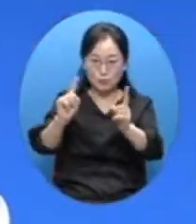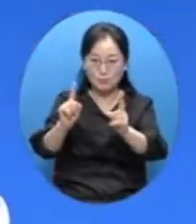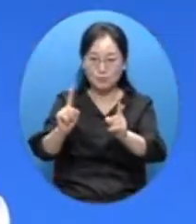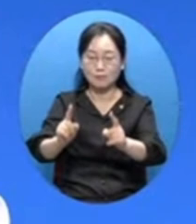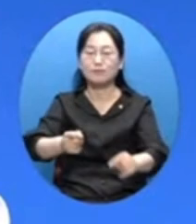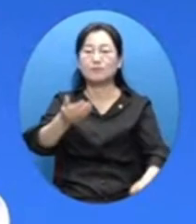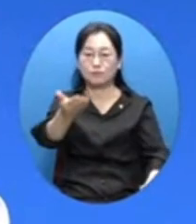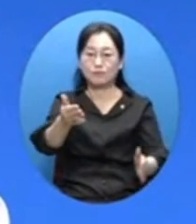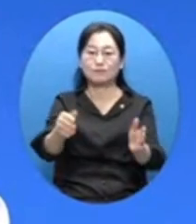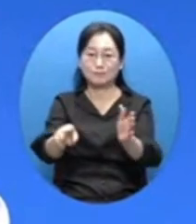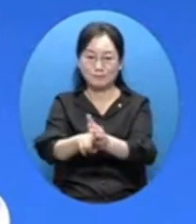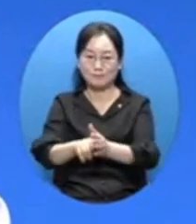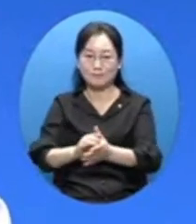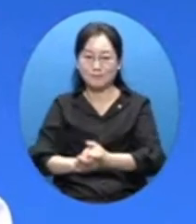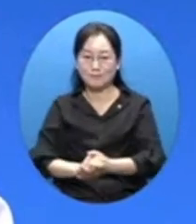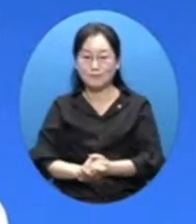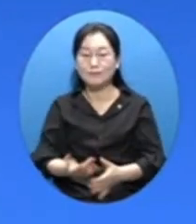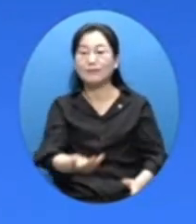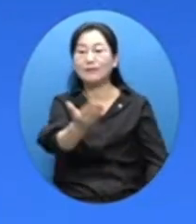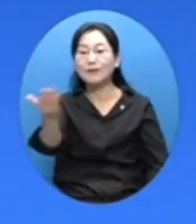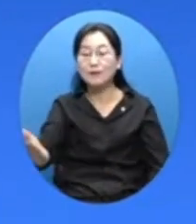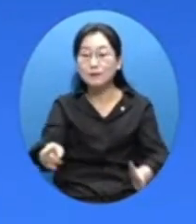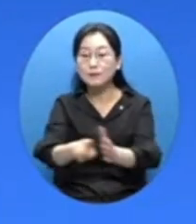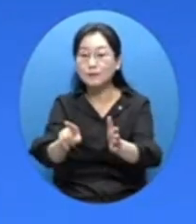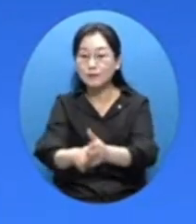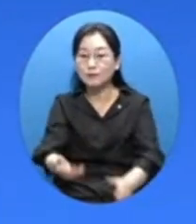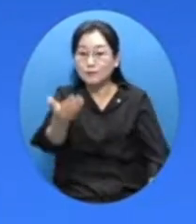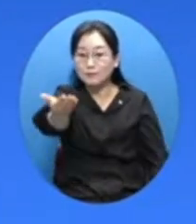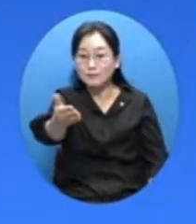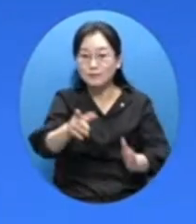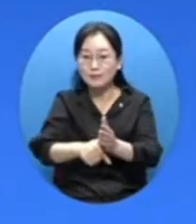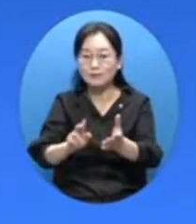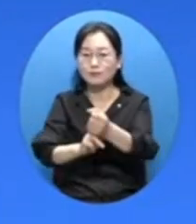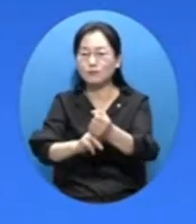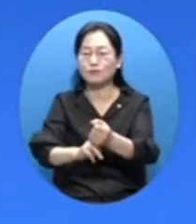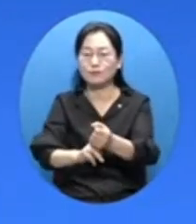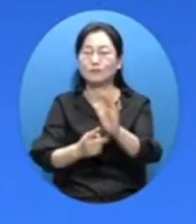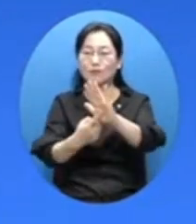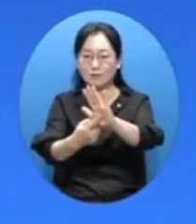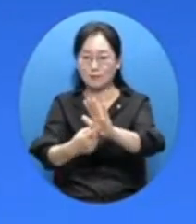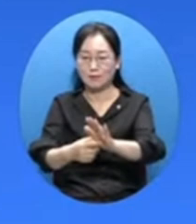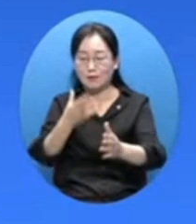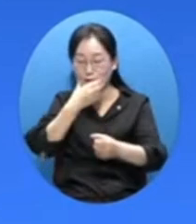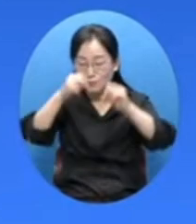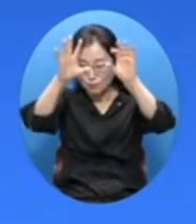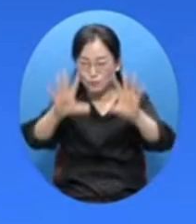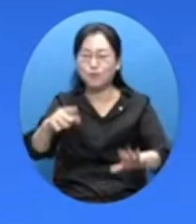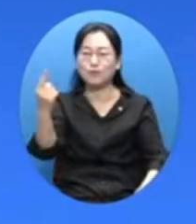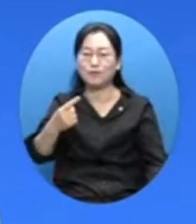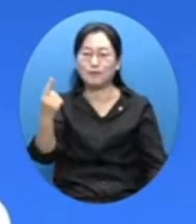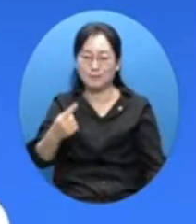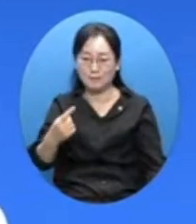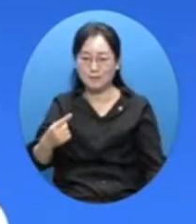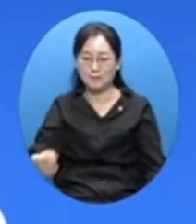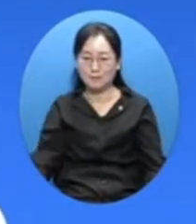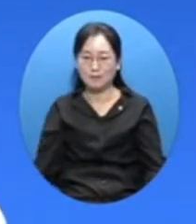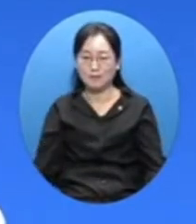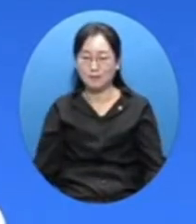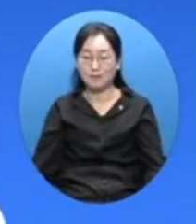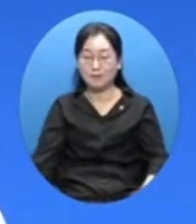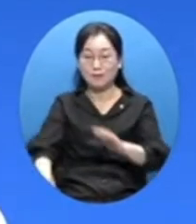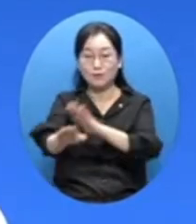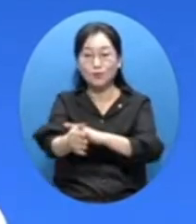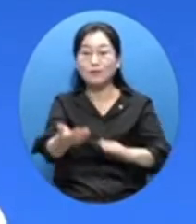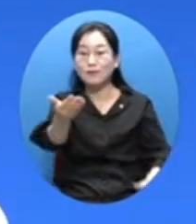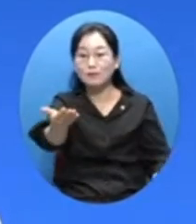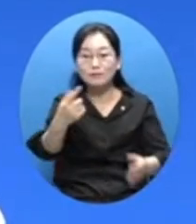주실 것입니다. 여러분 믿음으로 내밀 때 기적이 일어나는 것입니다. 축복이 임하는 것입니다. 손을 내민다고